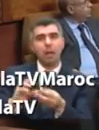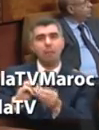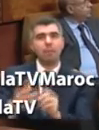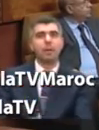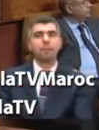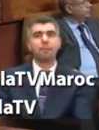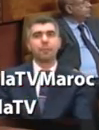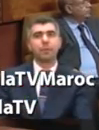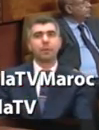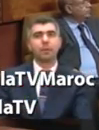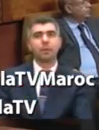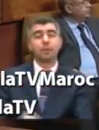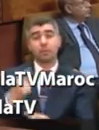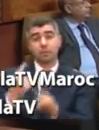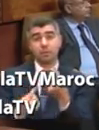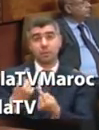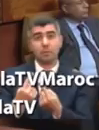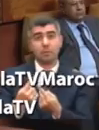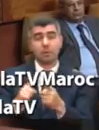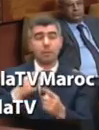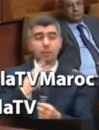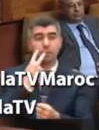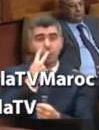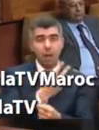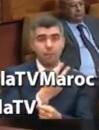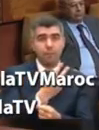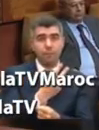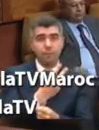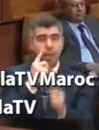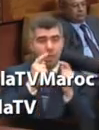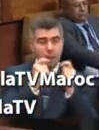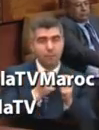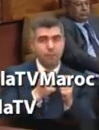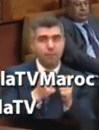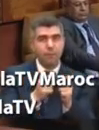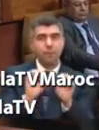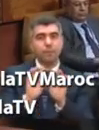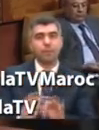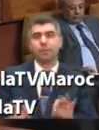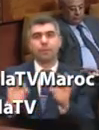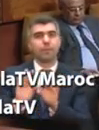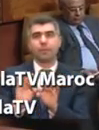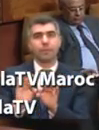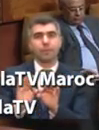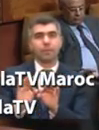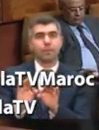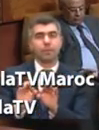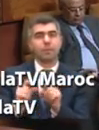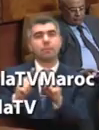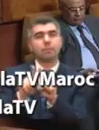جزء منه ما كنشوفوهش في الارض، غلاء الفواتير اللي متعلق